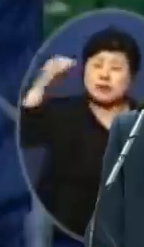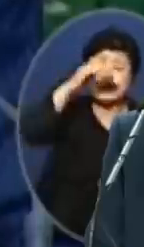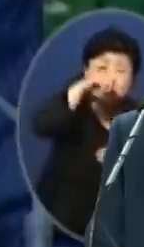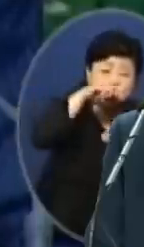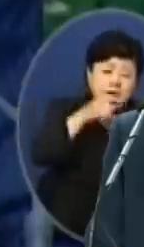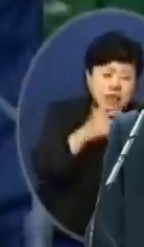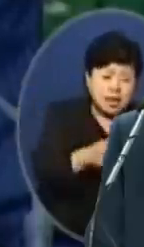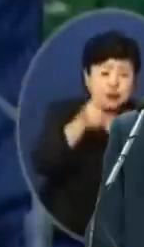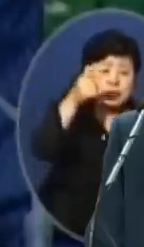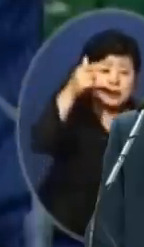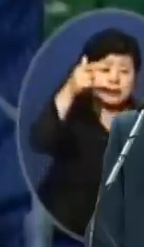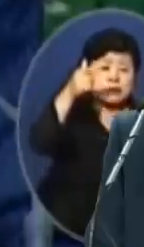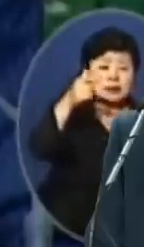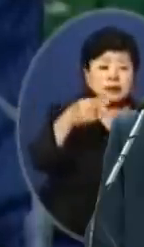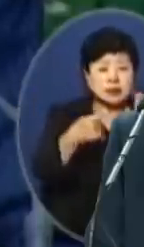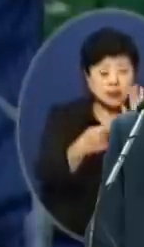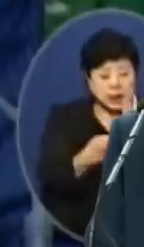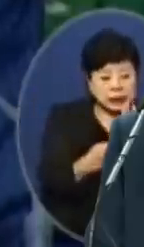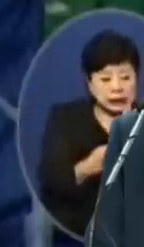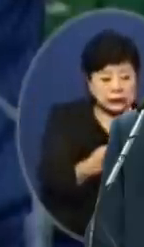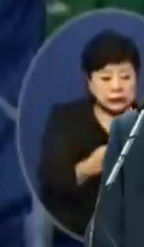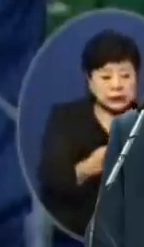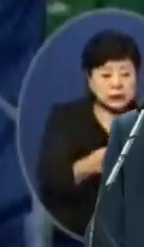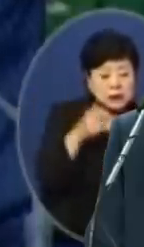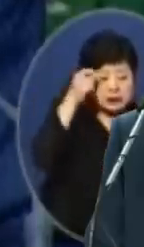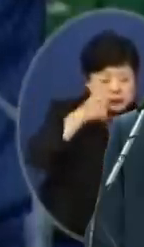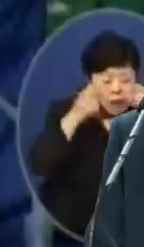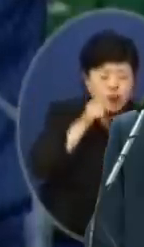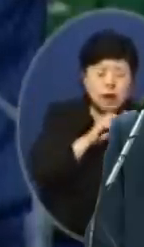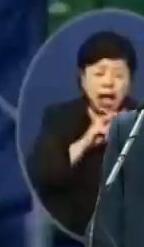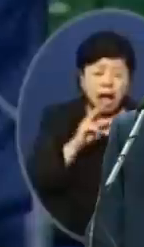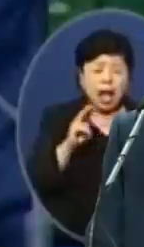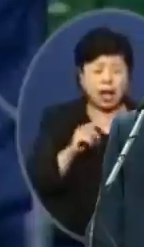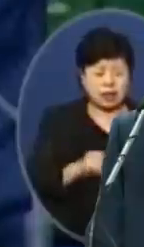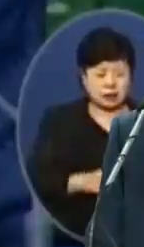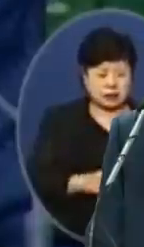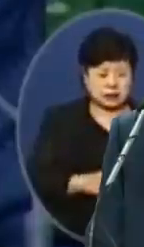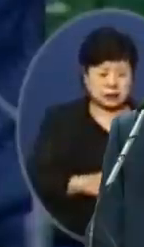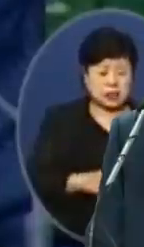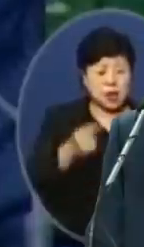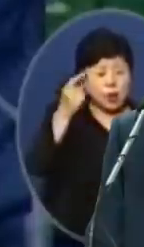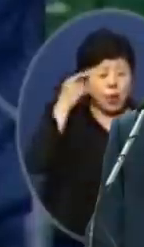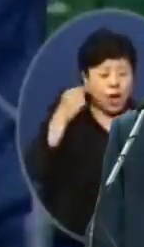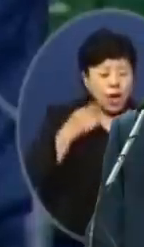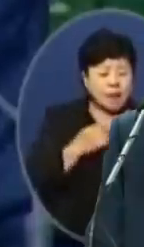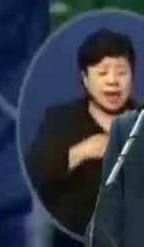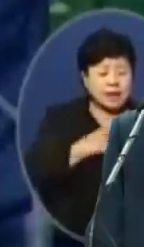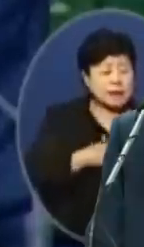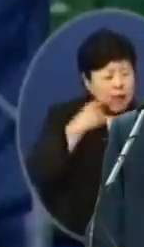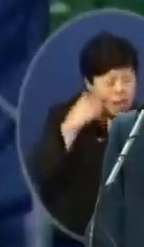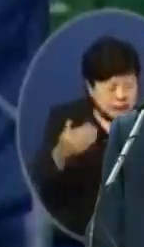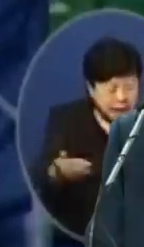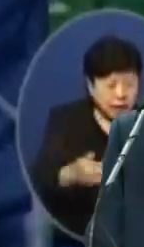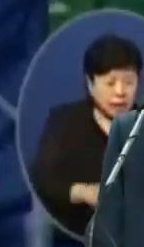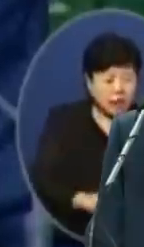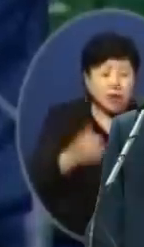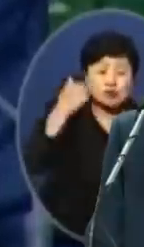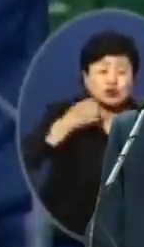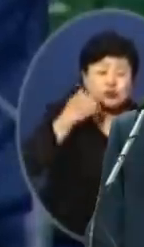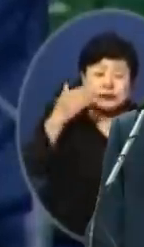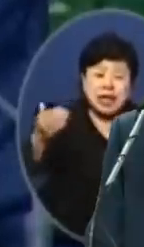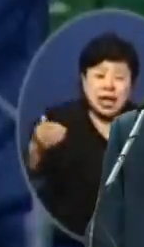속에서 예수님이 나타나셨어요. 사울아, 사울아, 왜 나를 핍박하느냐?